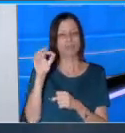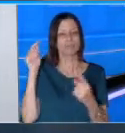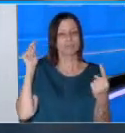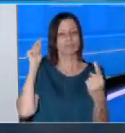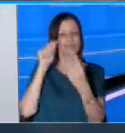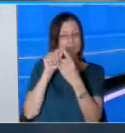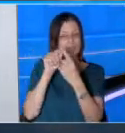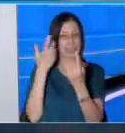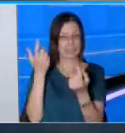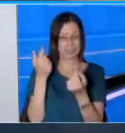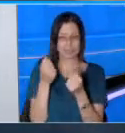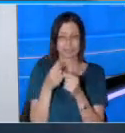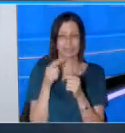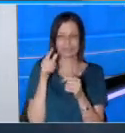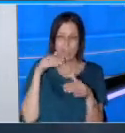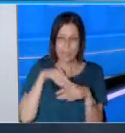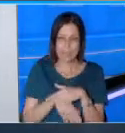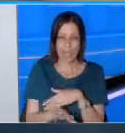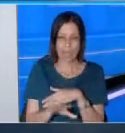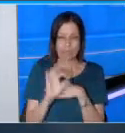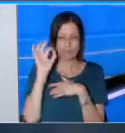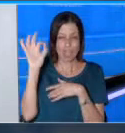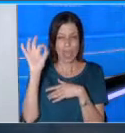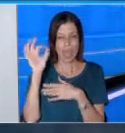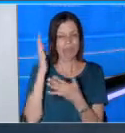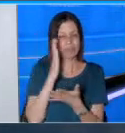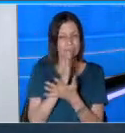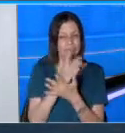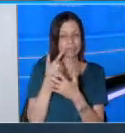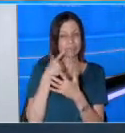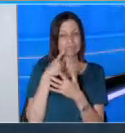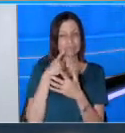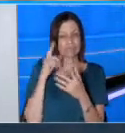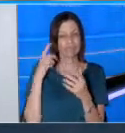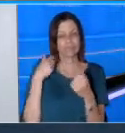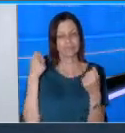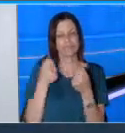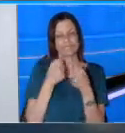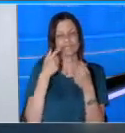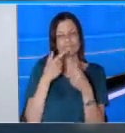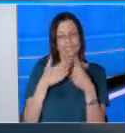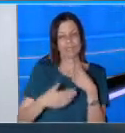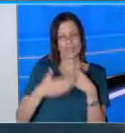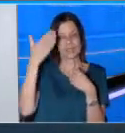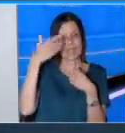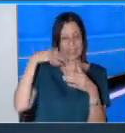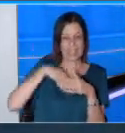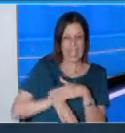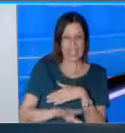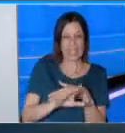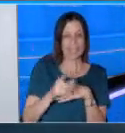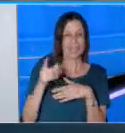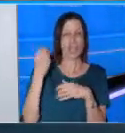בחומת כיפת ברזל, והמנהרות התת-קרקעיות שלהם נתקלות בקיר התת-קרקעי. כלומר, הם מאוד מתקשים להוציא מצווי פיגוע. נקווה